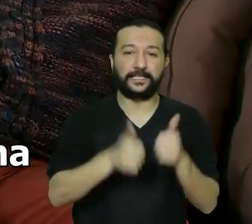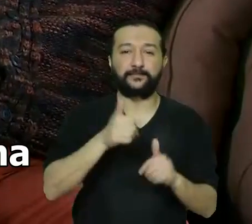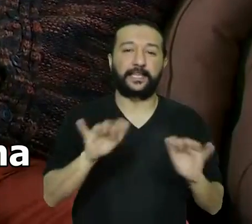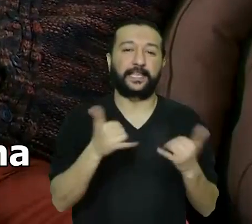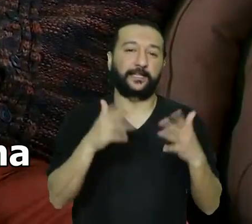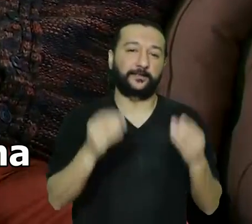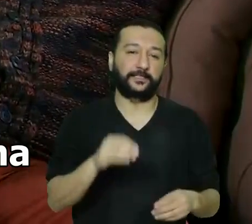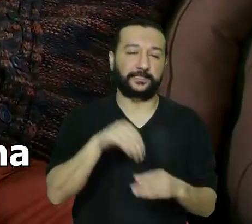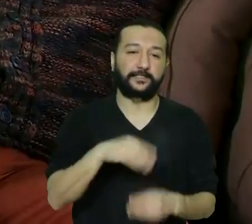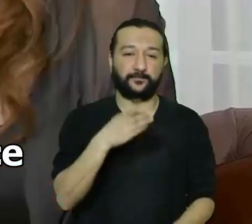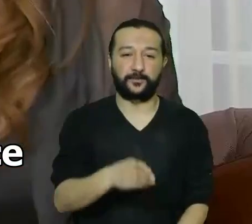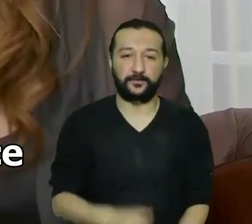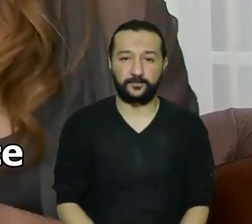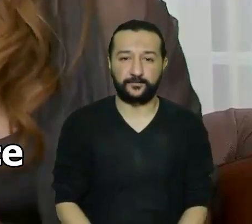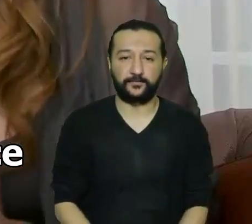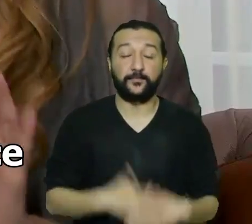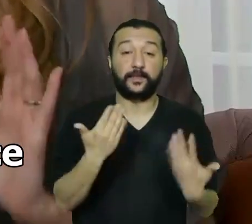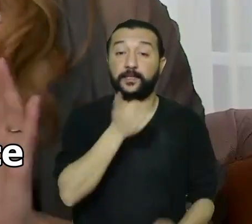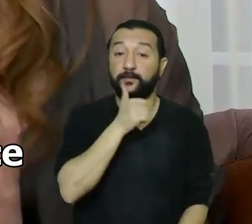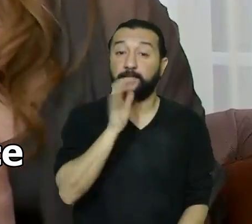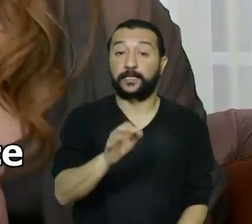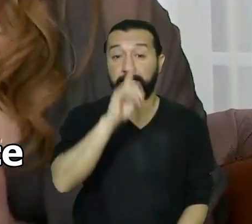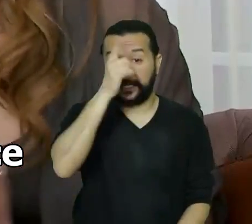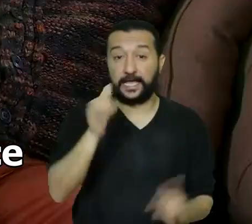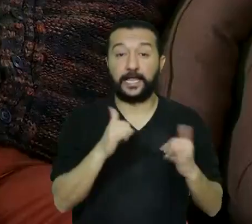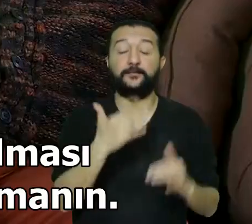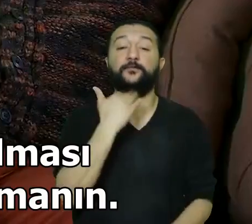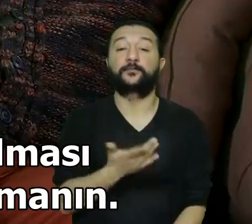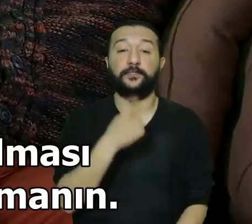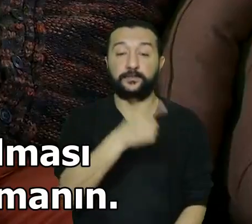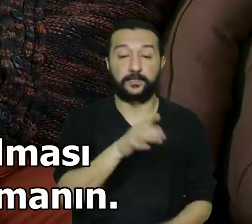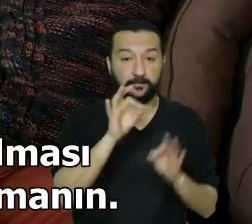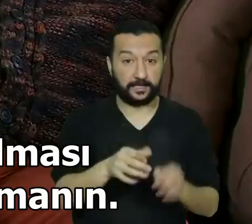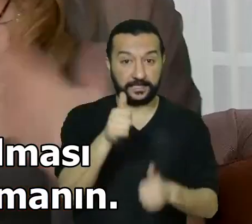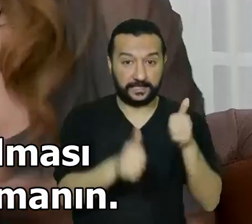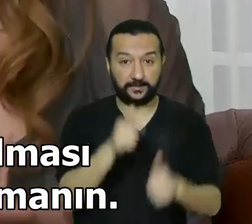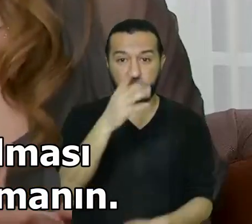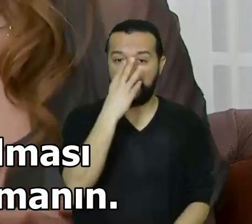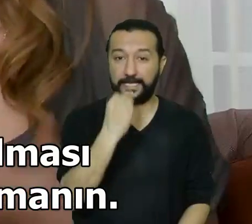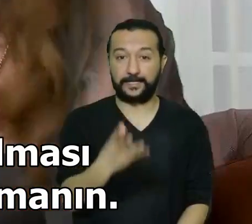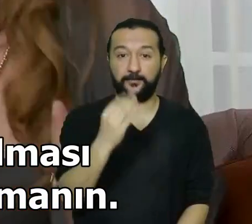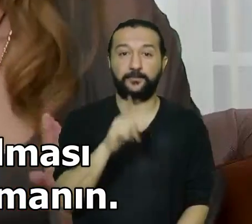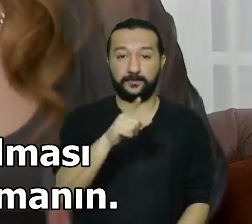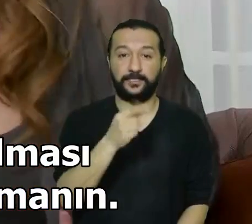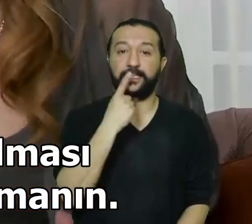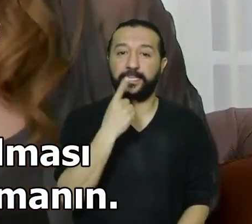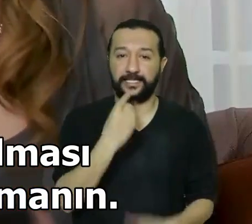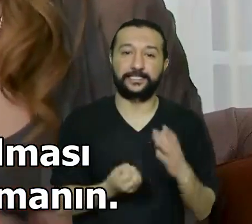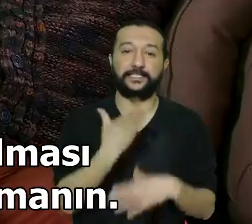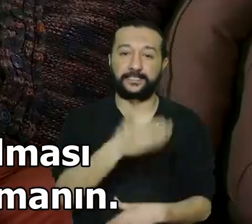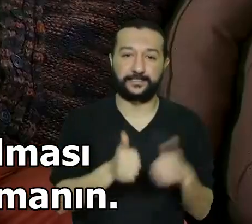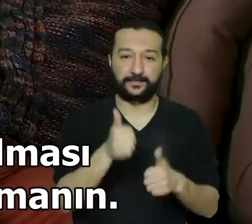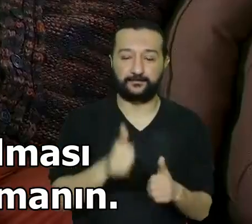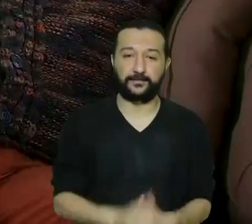değil eğlenecek de. Ama babuşkucuğum sadece eğlenceyle olmaz. Madem yarışacağız bir ödül olması lazım. O zaman tadı çıkar